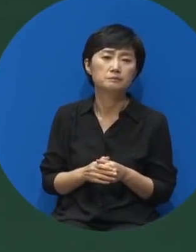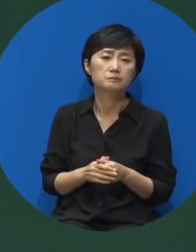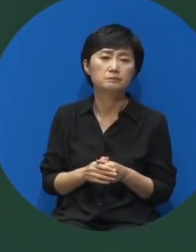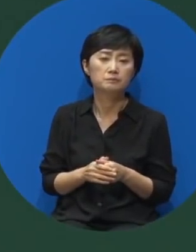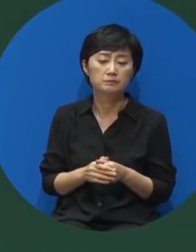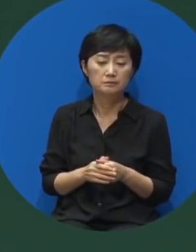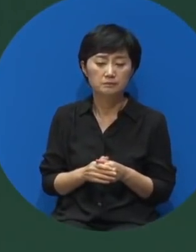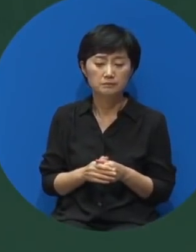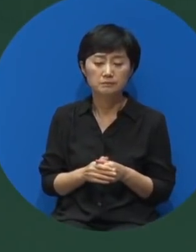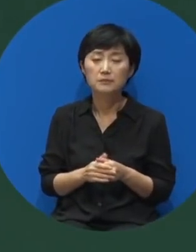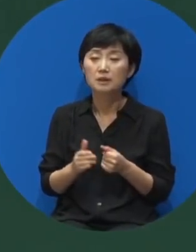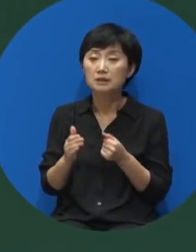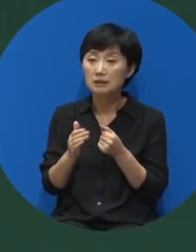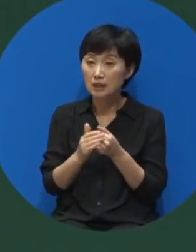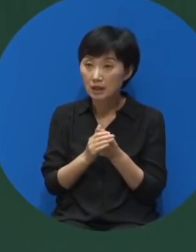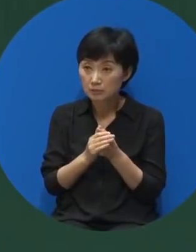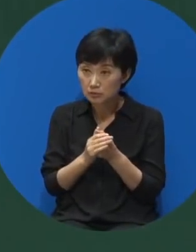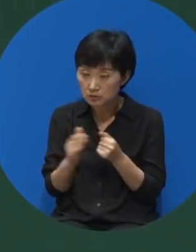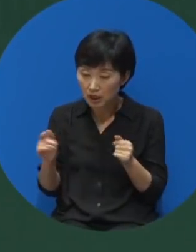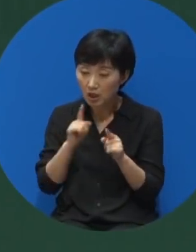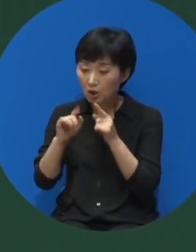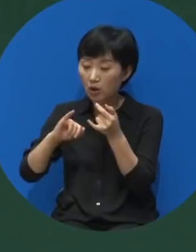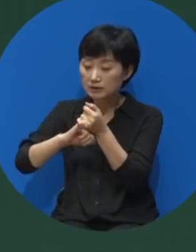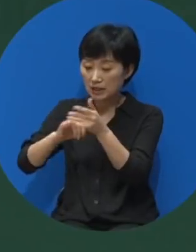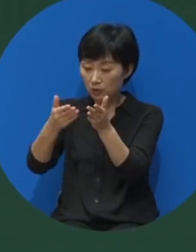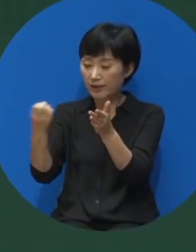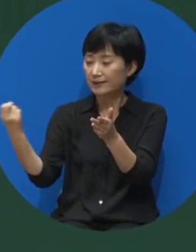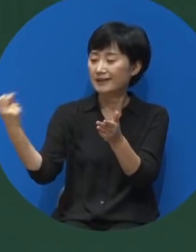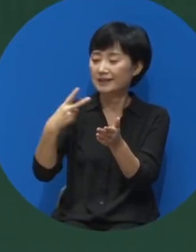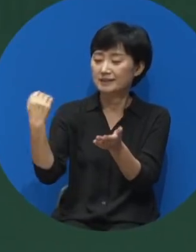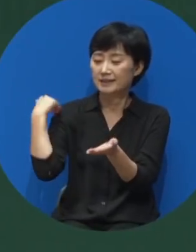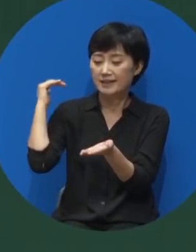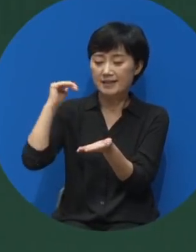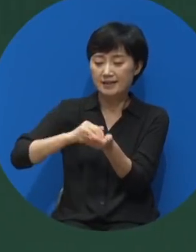그래서 이 언약궤는 다시 돌아옵니다.